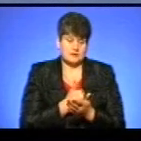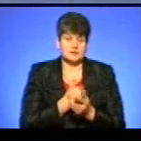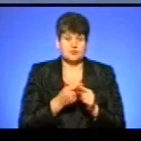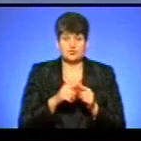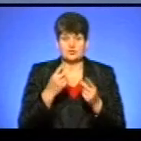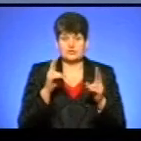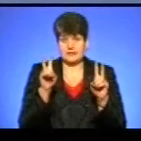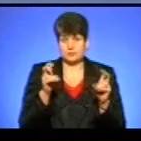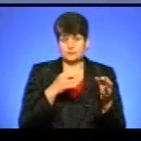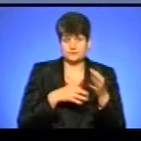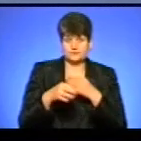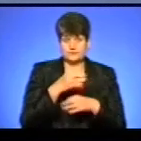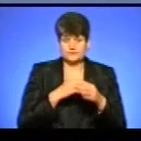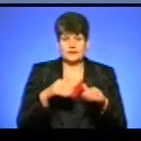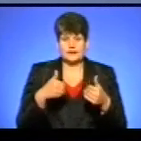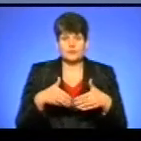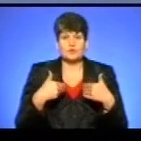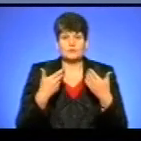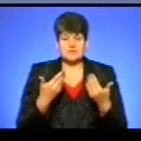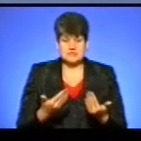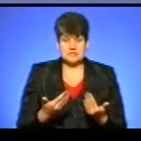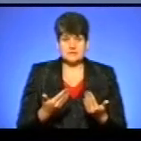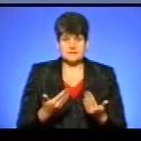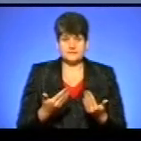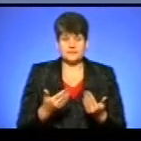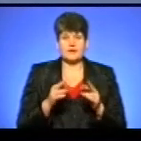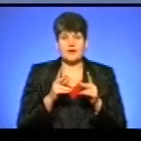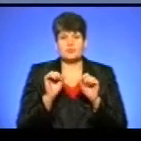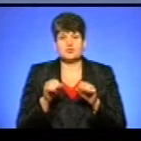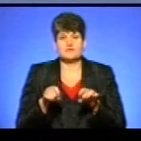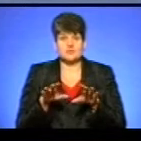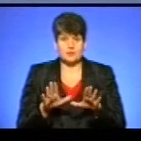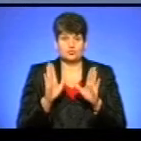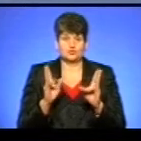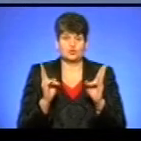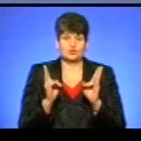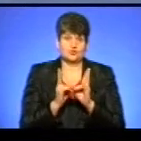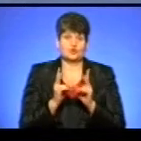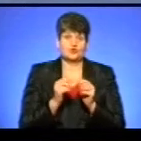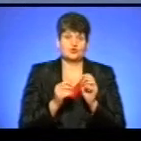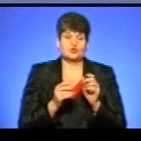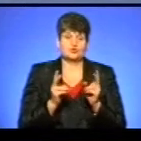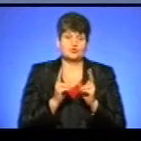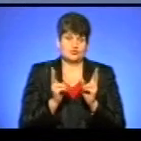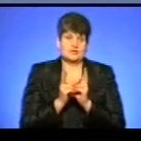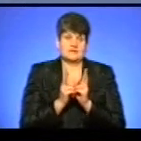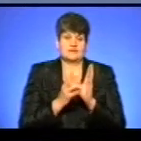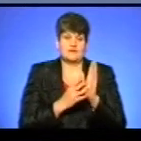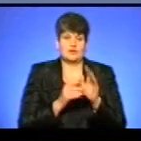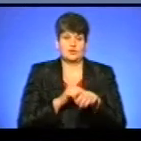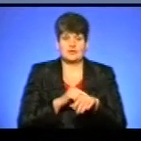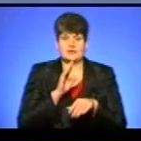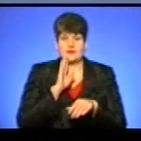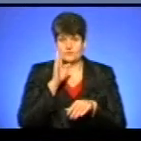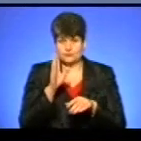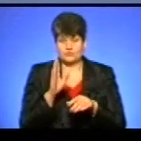тему подискутувати, надати пропозиції по вирішенню даної проблеми, як її можна вирішити, я буду радий сьогодні зустрітися о 9 годині дня поруч з міською радою.